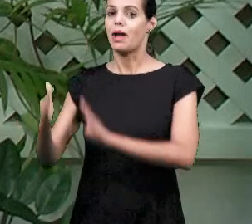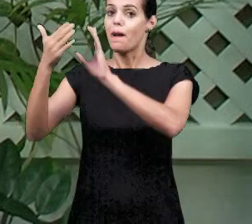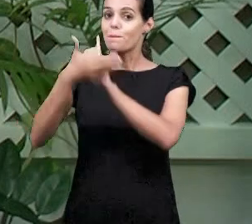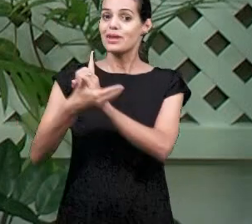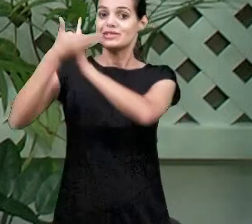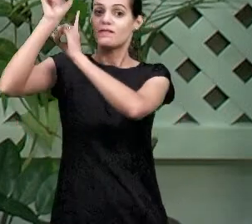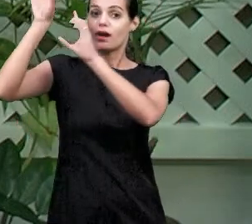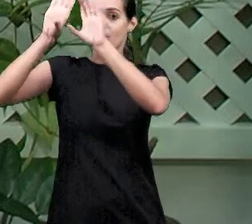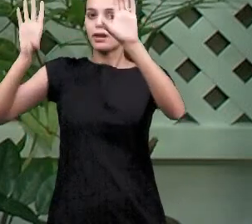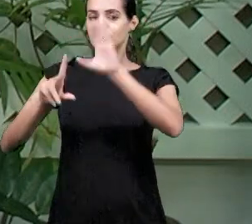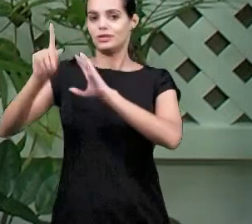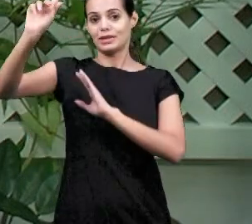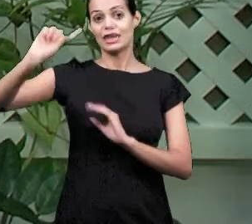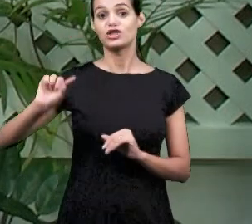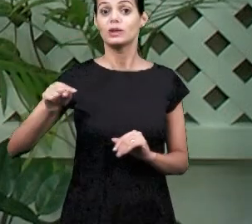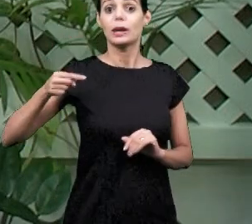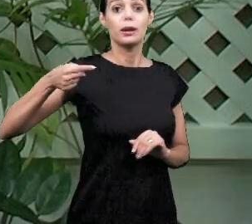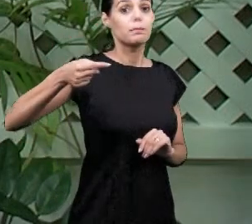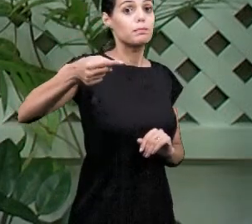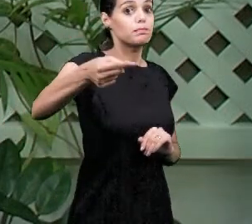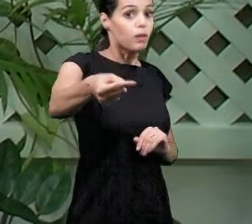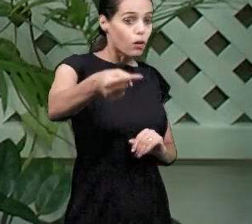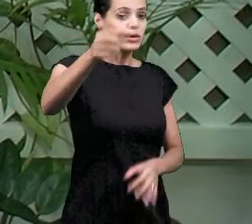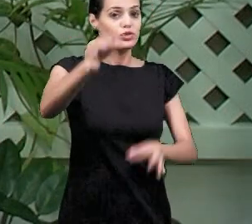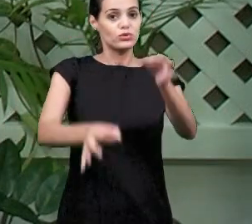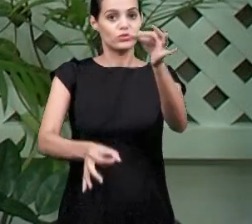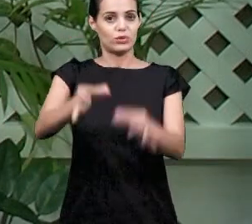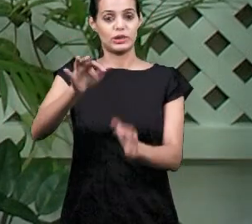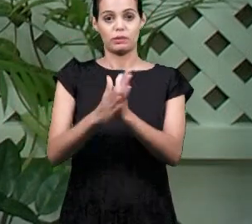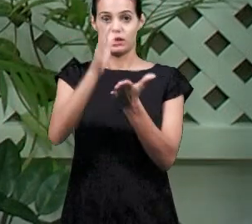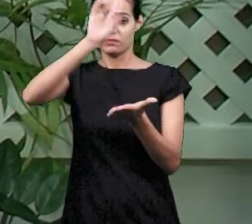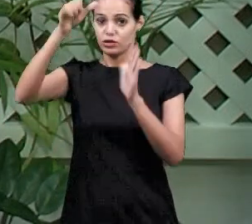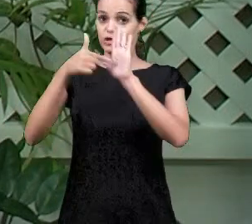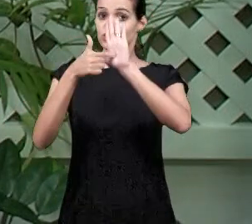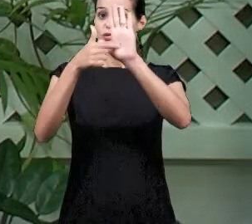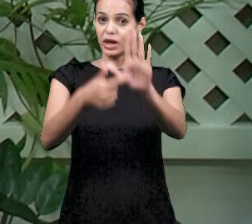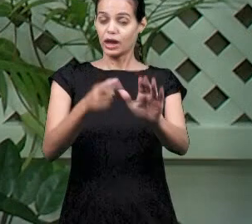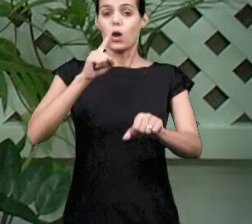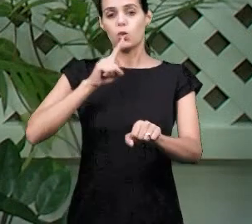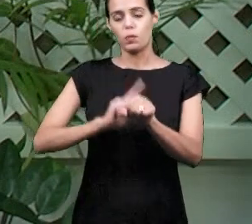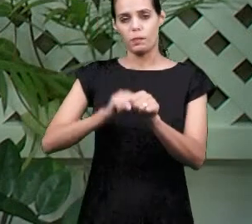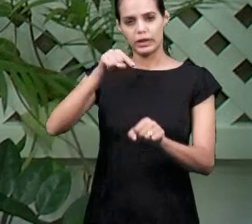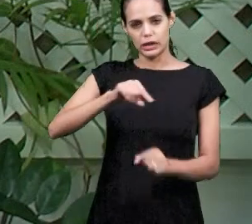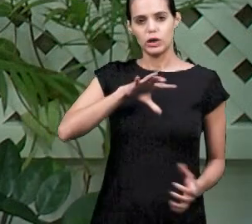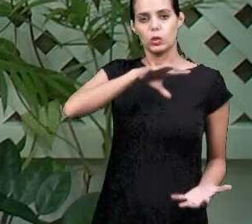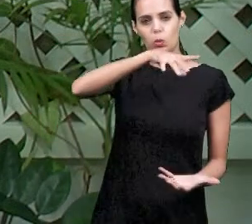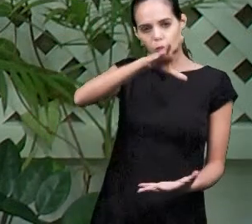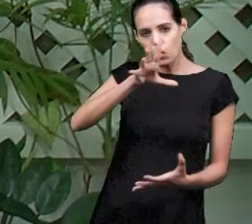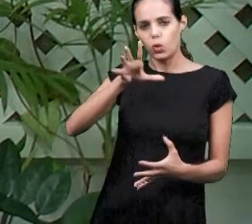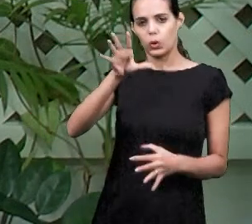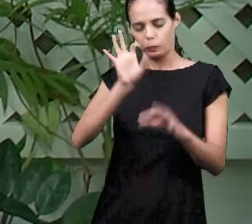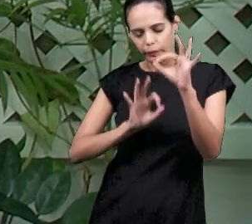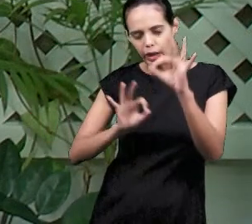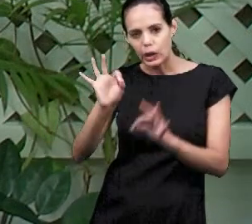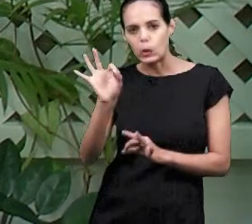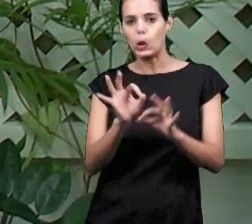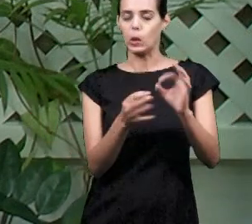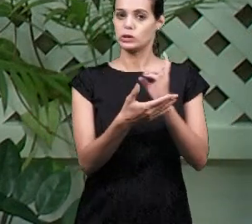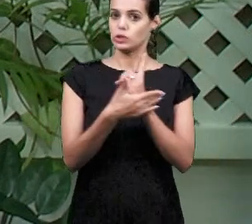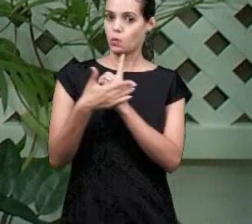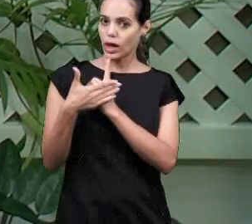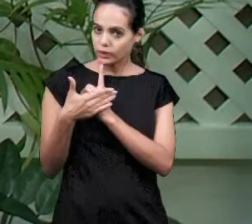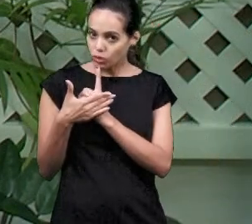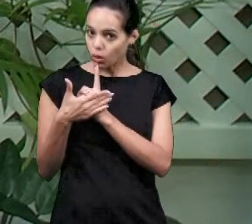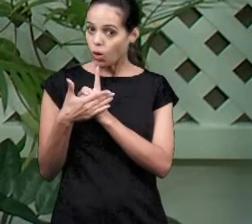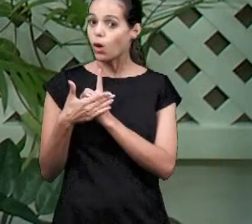préparer parce que les jugements viendront. Les jugements viendront après les signes.